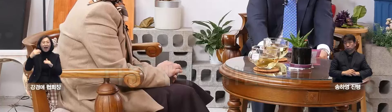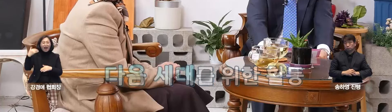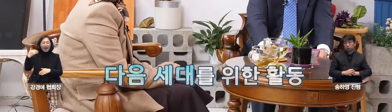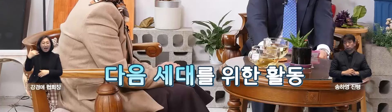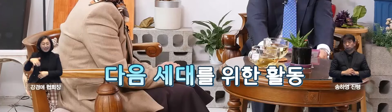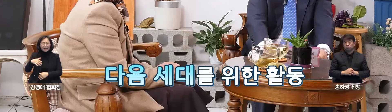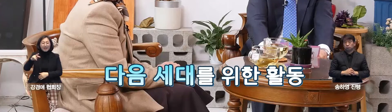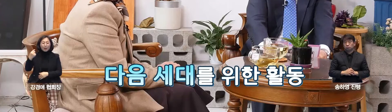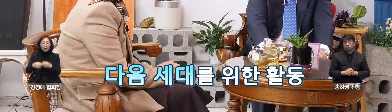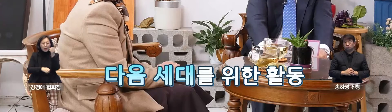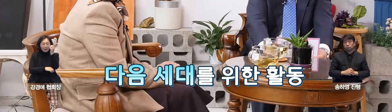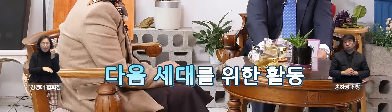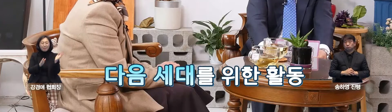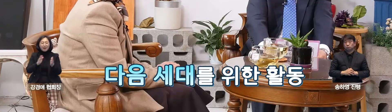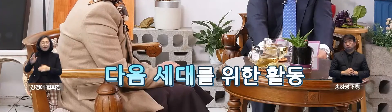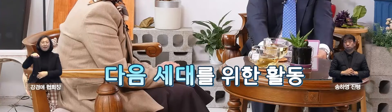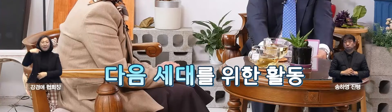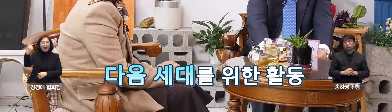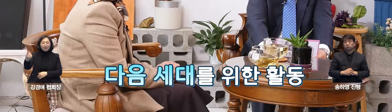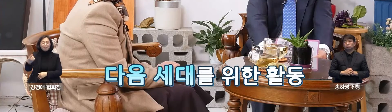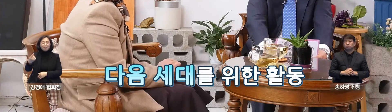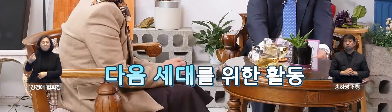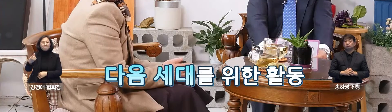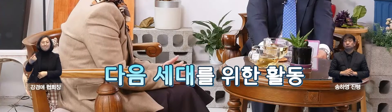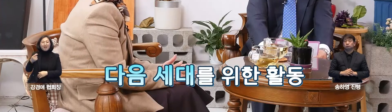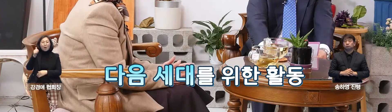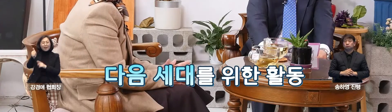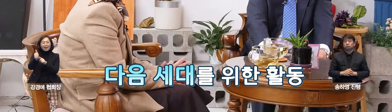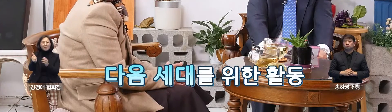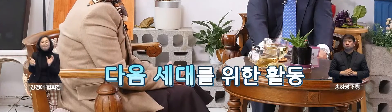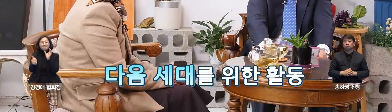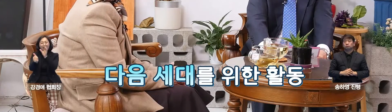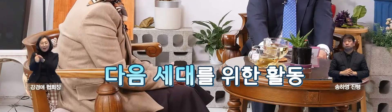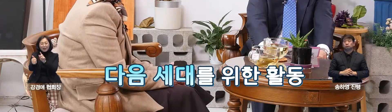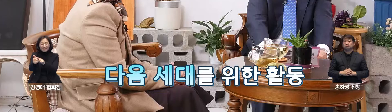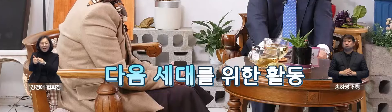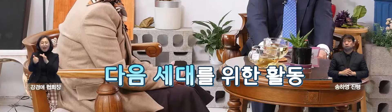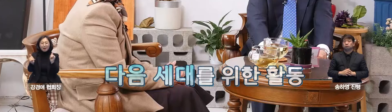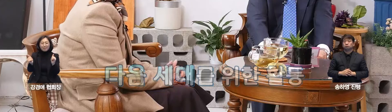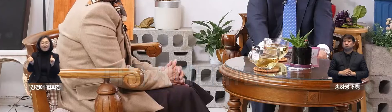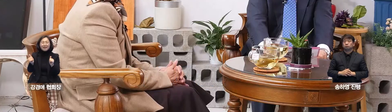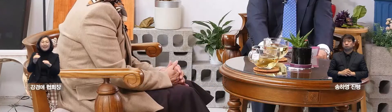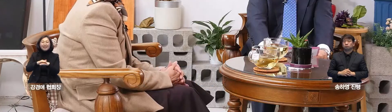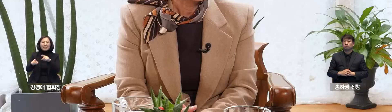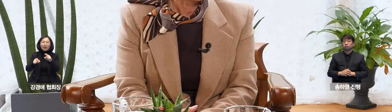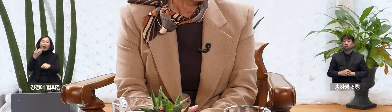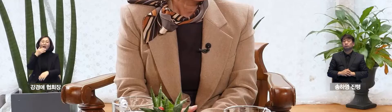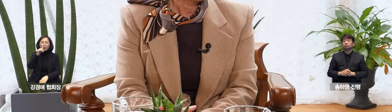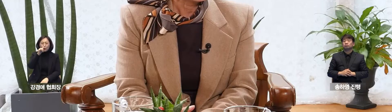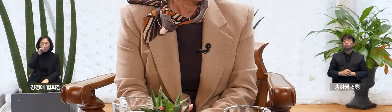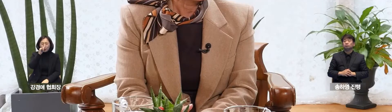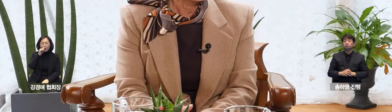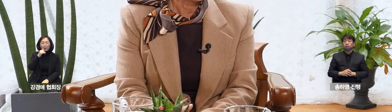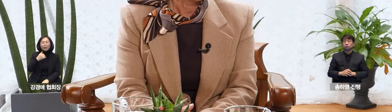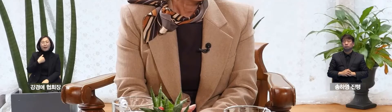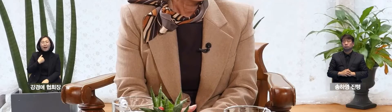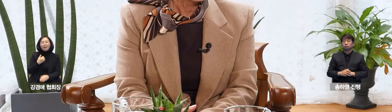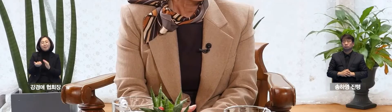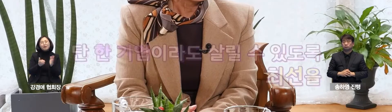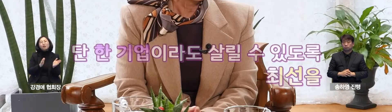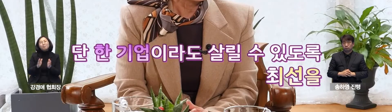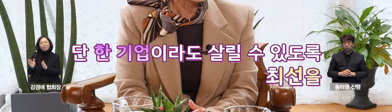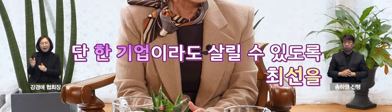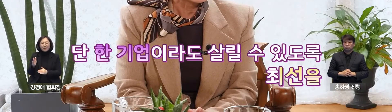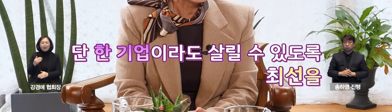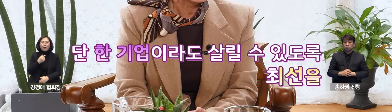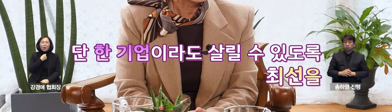다음 회장님한테 조금 더 좋은 조건에서 일을 할 수 있게 만들어주는 게 사실은 저희 희망이고요.